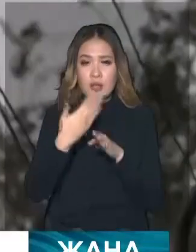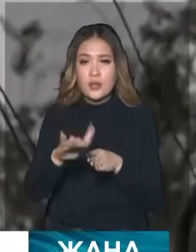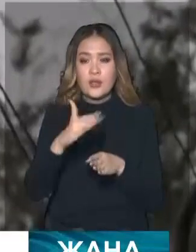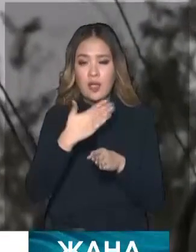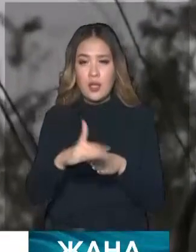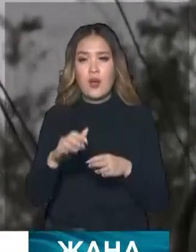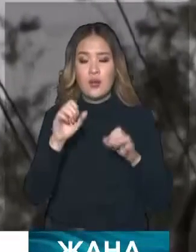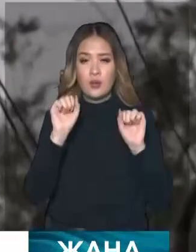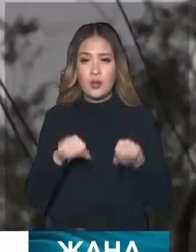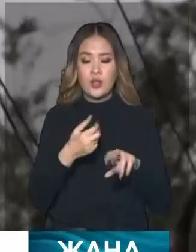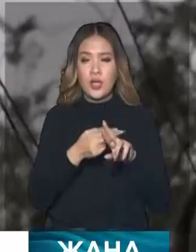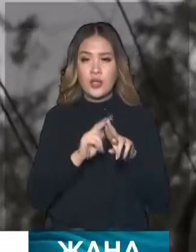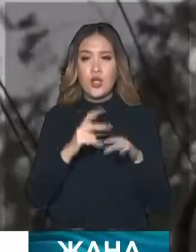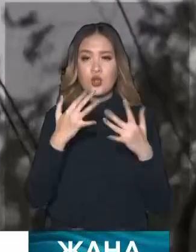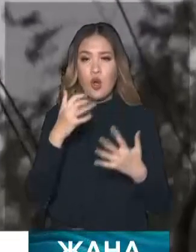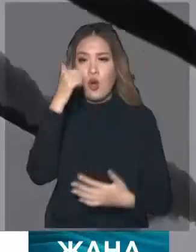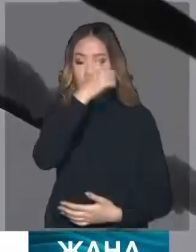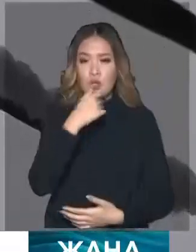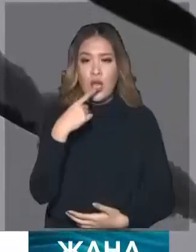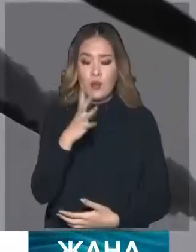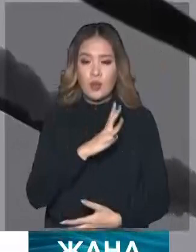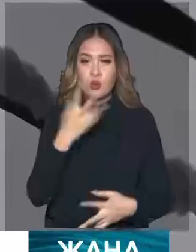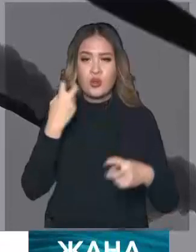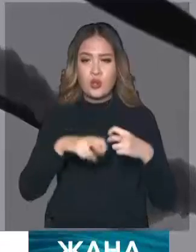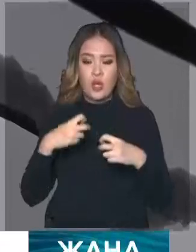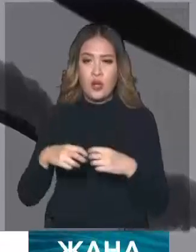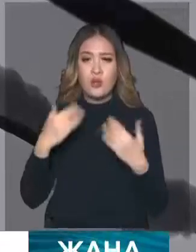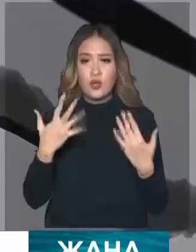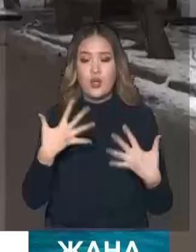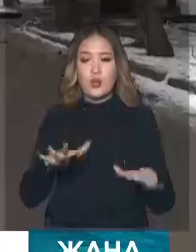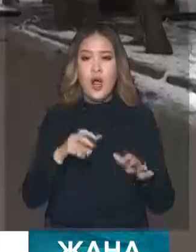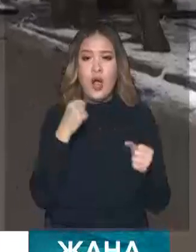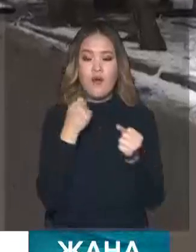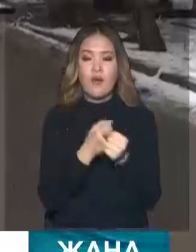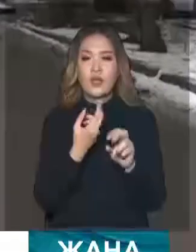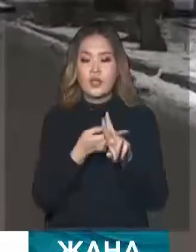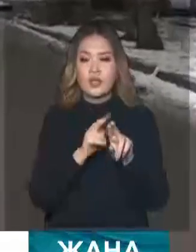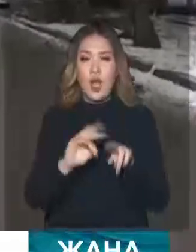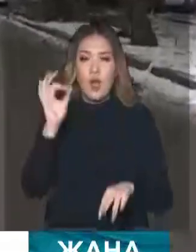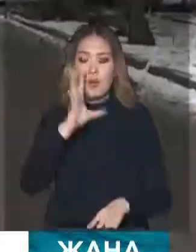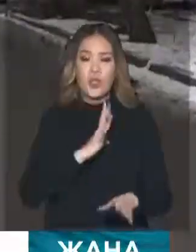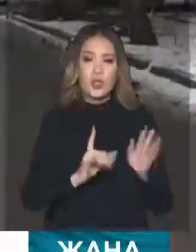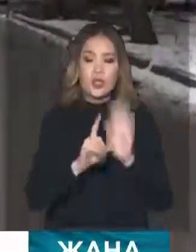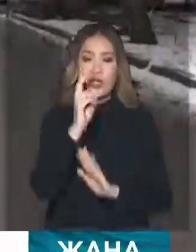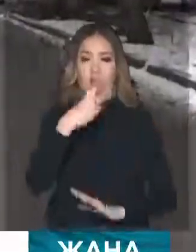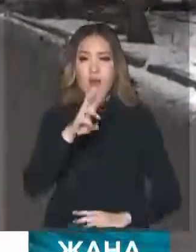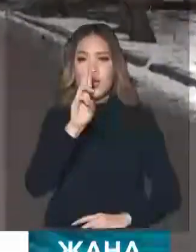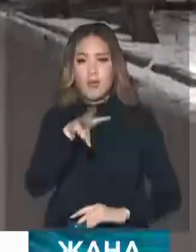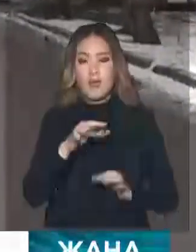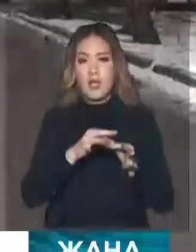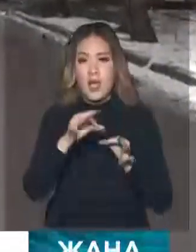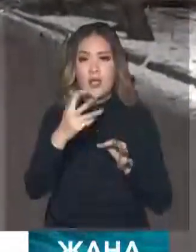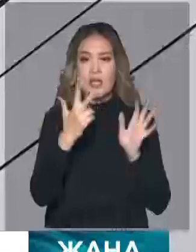бар. Неше жылдан бері айтылып жүрген тозған желілердің жыры ақыры осындай төтенше жағдайға кеп соқтырды. Бас аяғы 20 шақырым электр желісі болса,